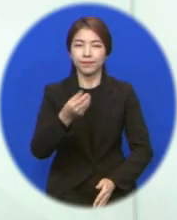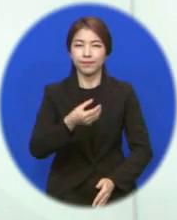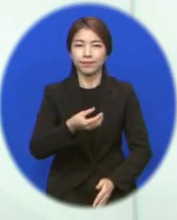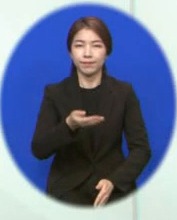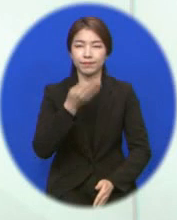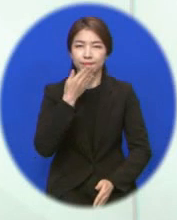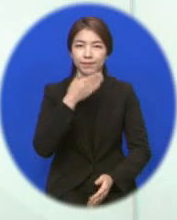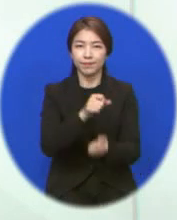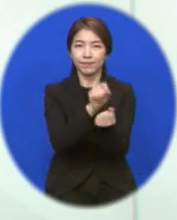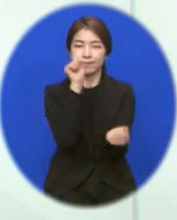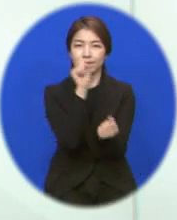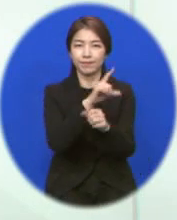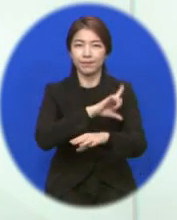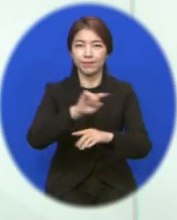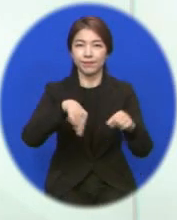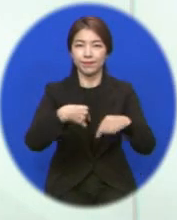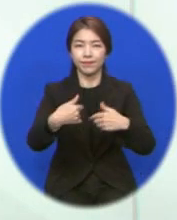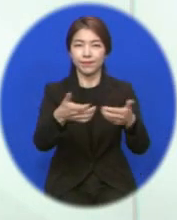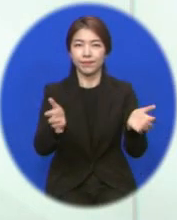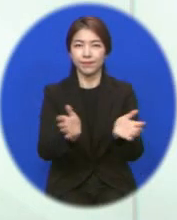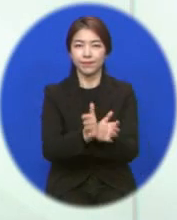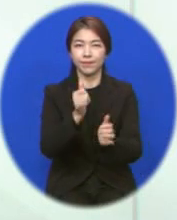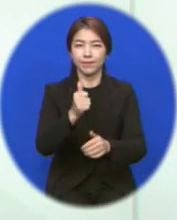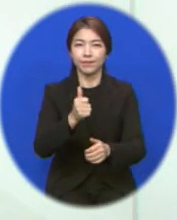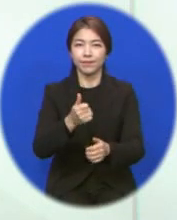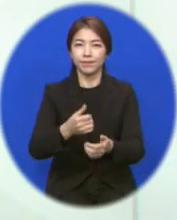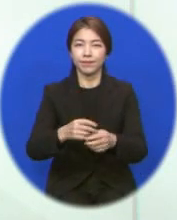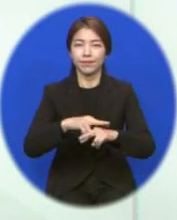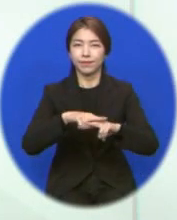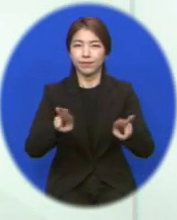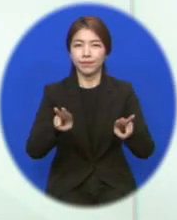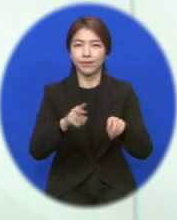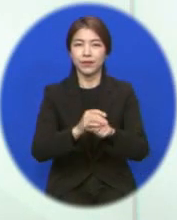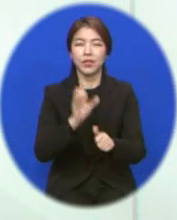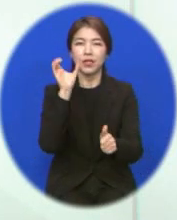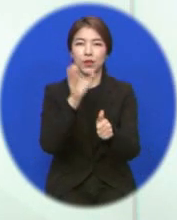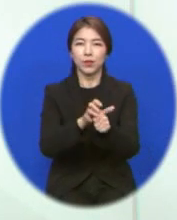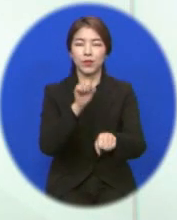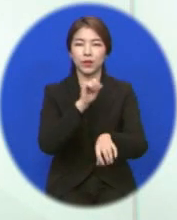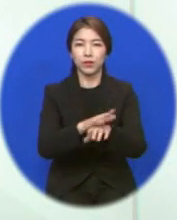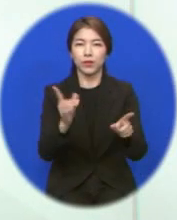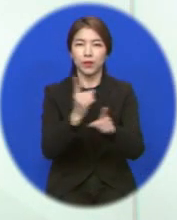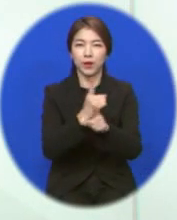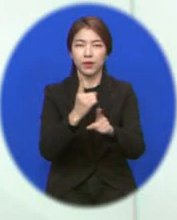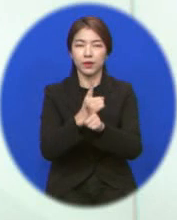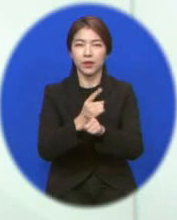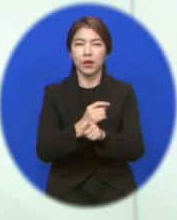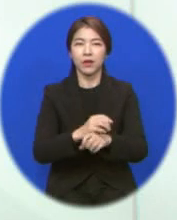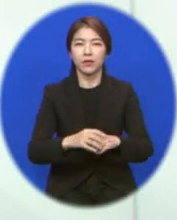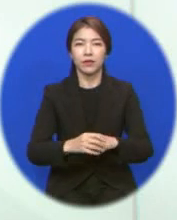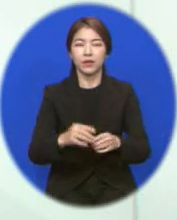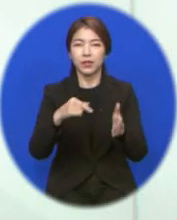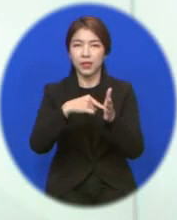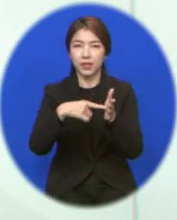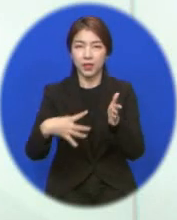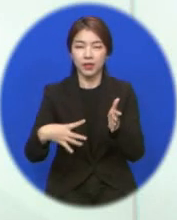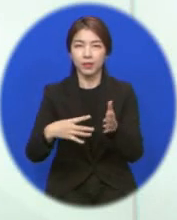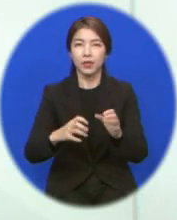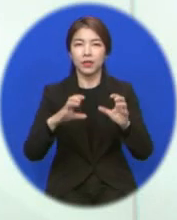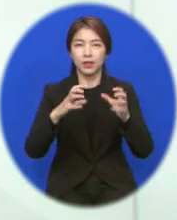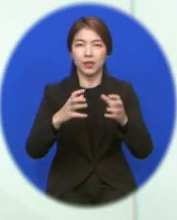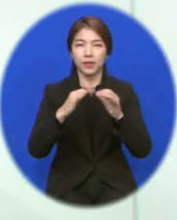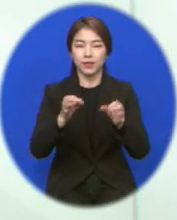세수만낭비하는지방선거제도를폐지하고 지방수장을임명하는제도로전환하여, 그세금을배당금형태로시민들에게돌려드리겠습니다